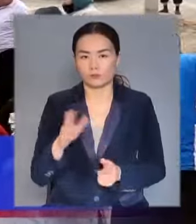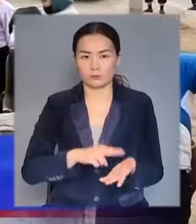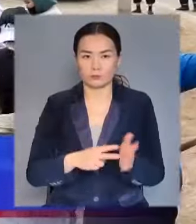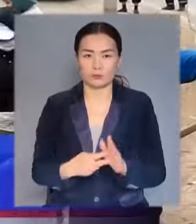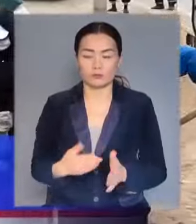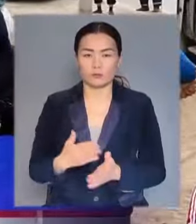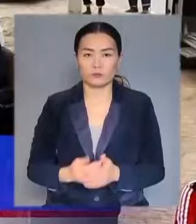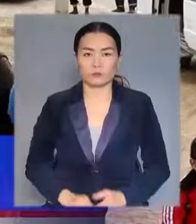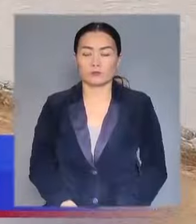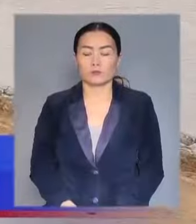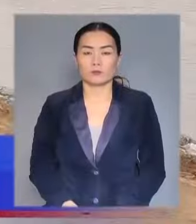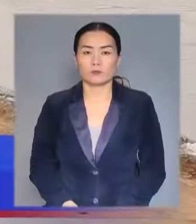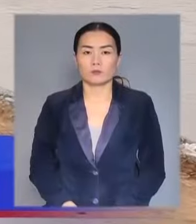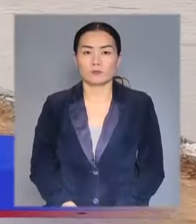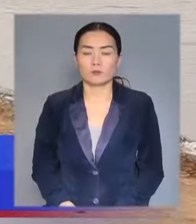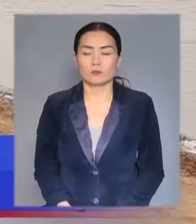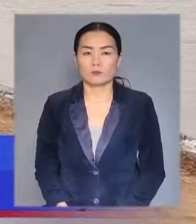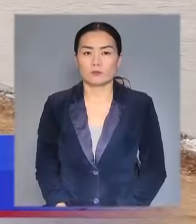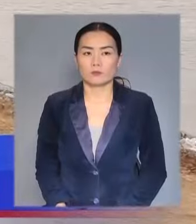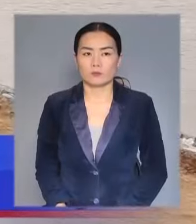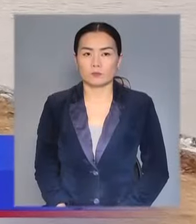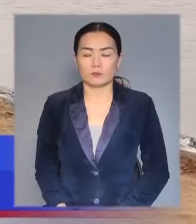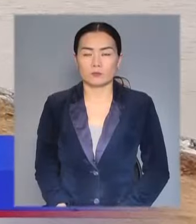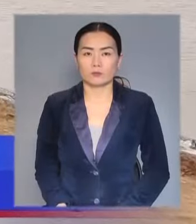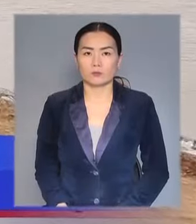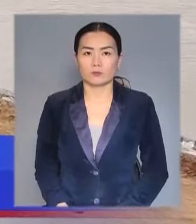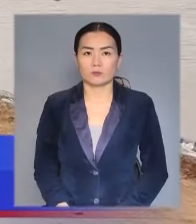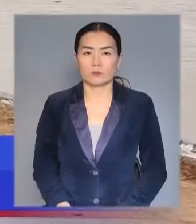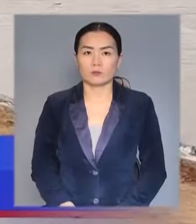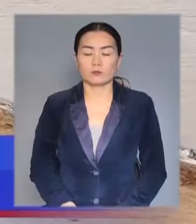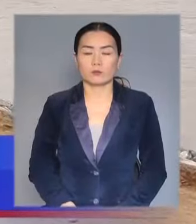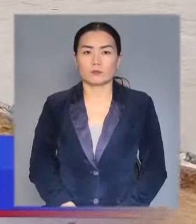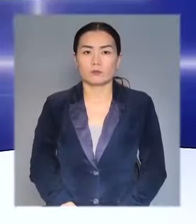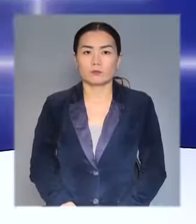кездеседі деп жоспарлануда. Ақмарал Бейсенбаева, Қуаныш Бекбергенұлы, жаңалық қызметі.